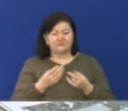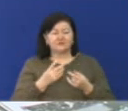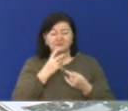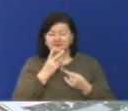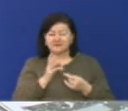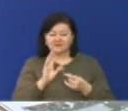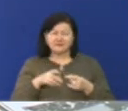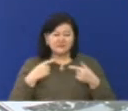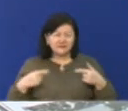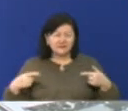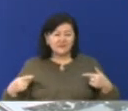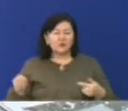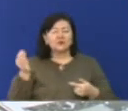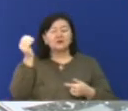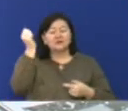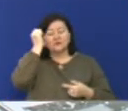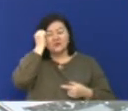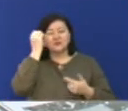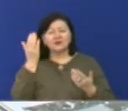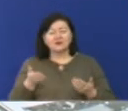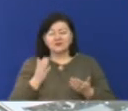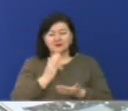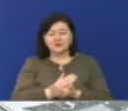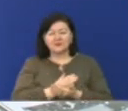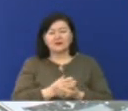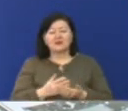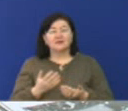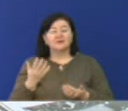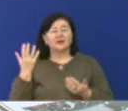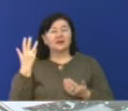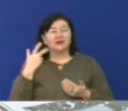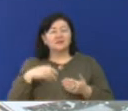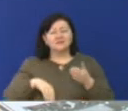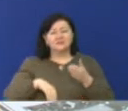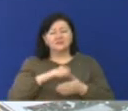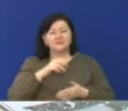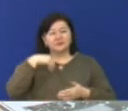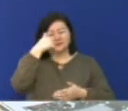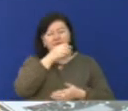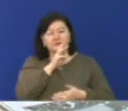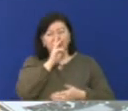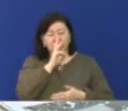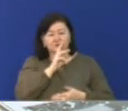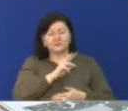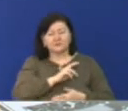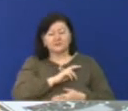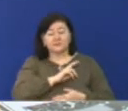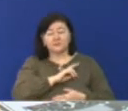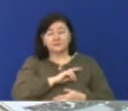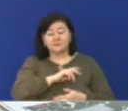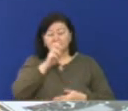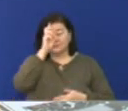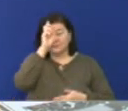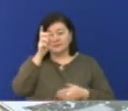заработная плата и положение госслужащих. Это, конечно, лучше. Но сейчас молодым надо вникать только в работу.